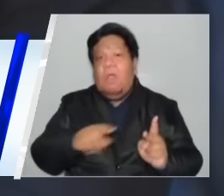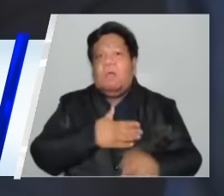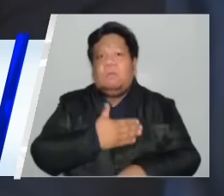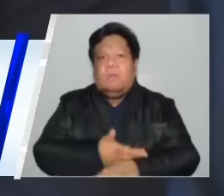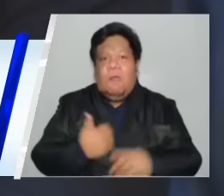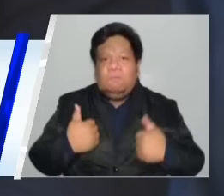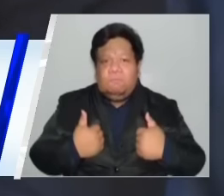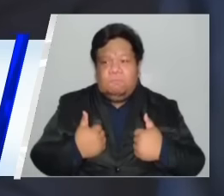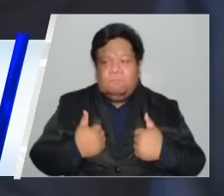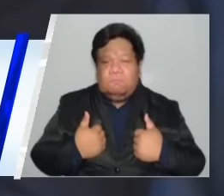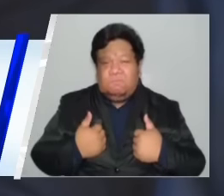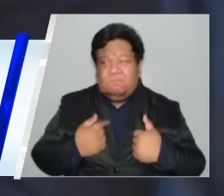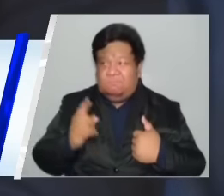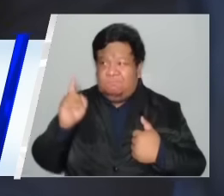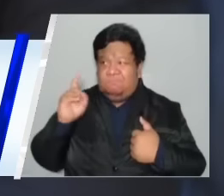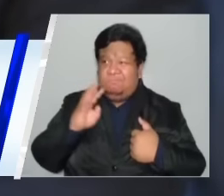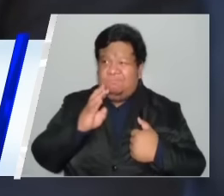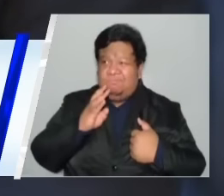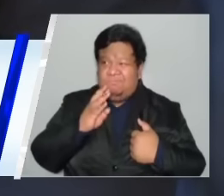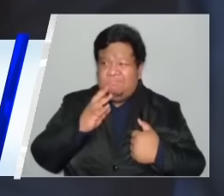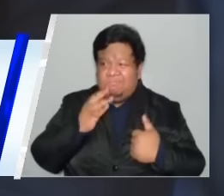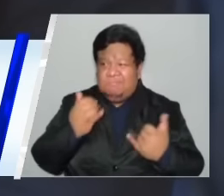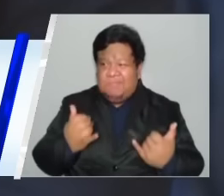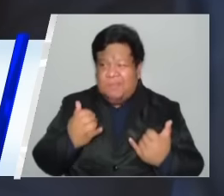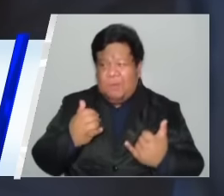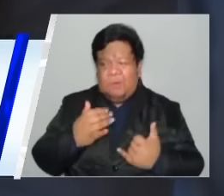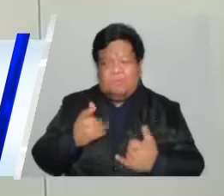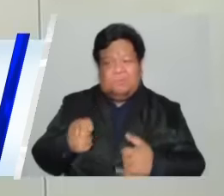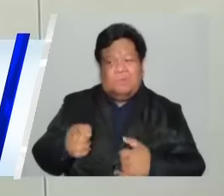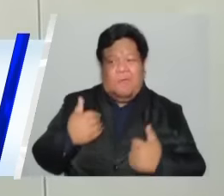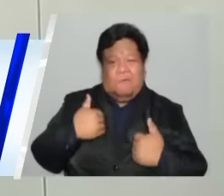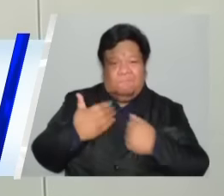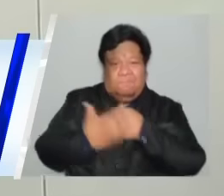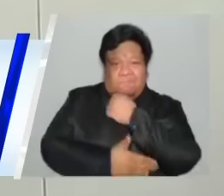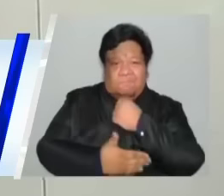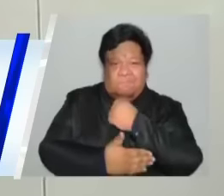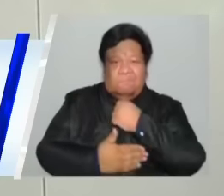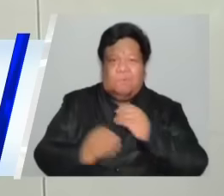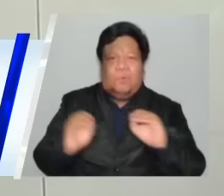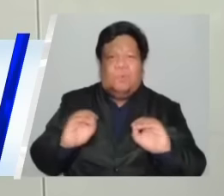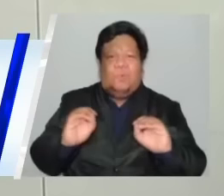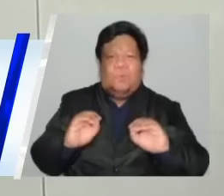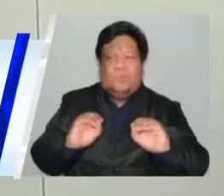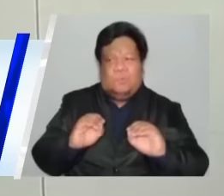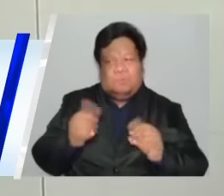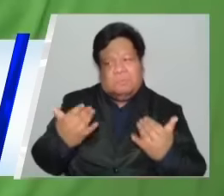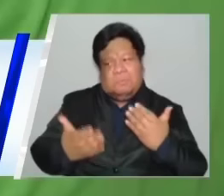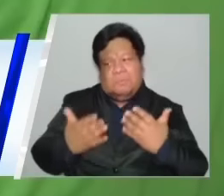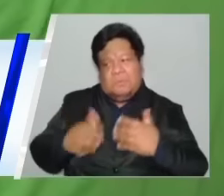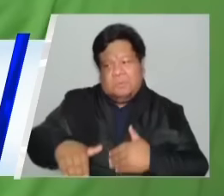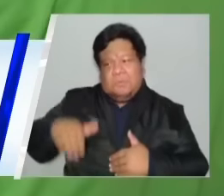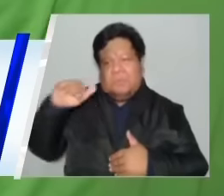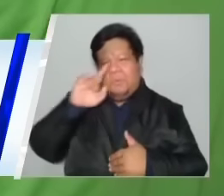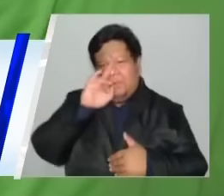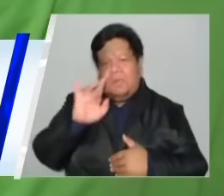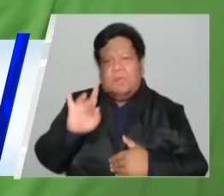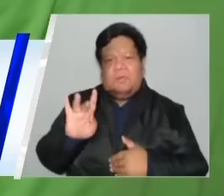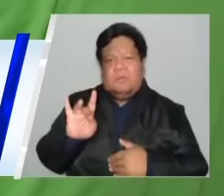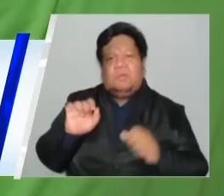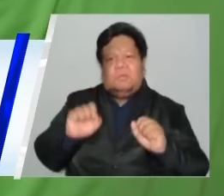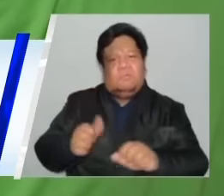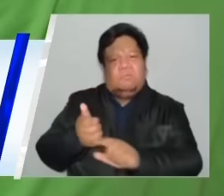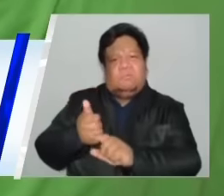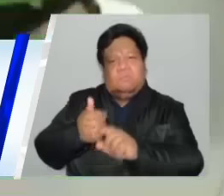ng siguro 18 years old para makapamili siya kung anong nationality ang kukunin niya. Base sa datos ng Bureau of Immigration, noong Nobyembre,